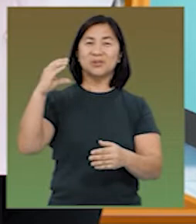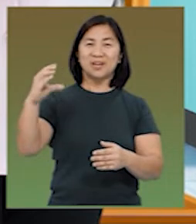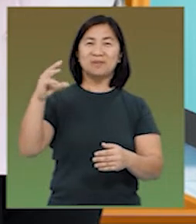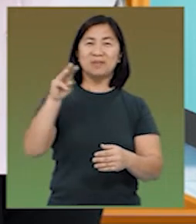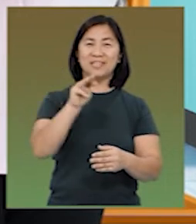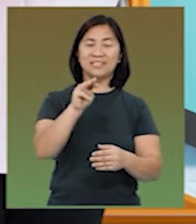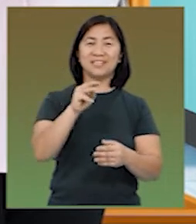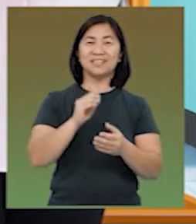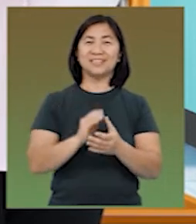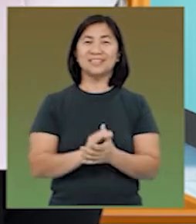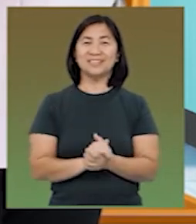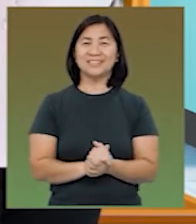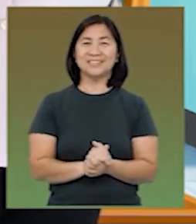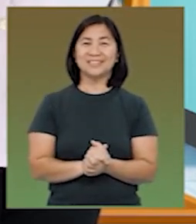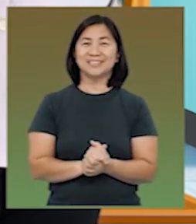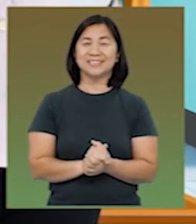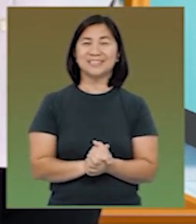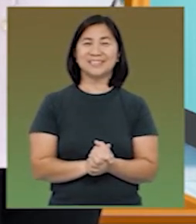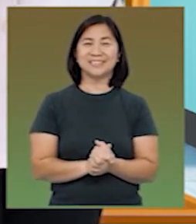1,200 centimeters.